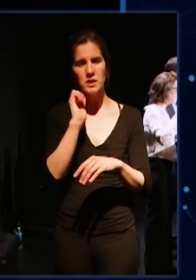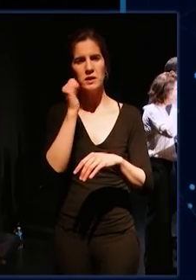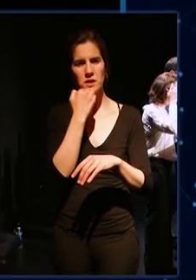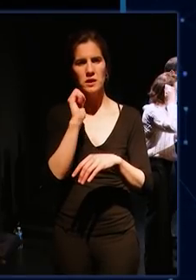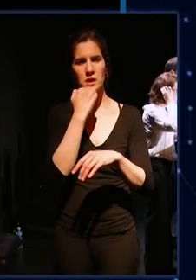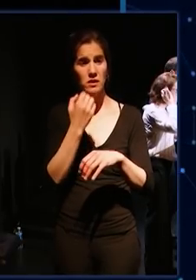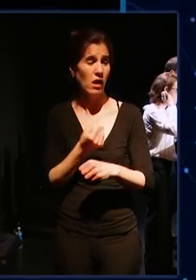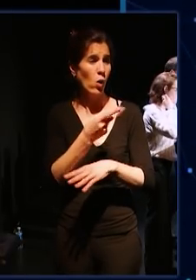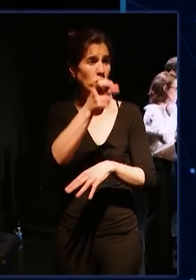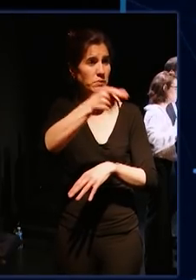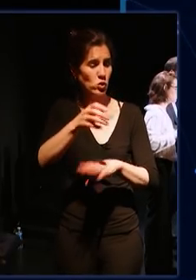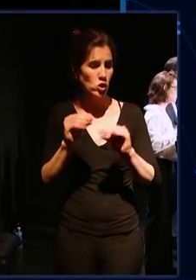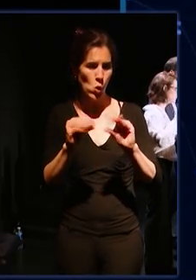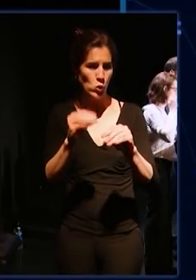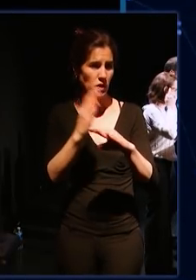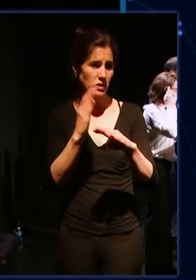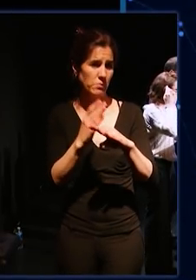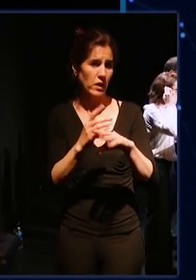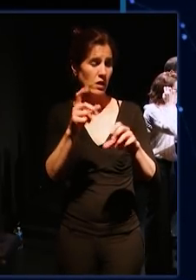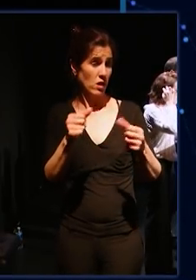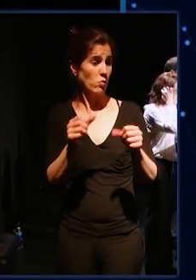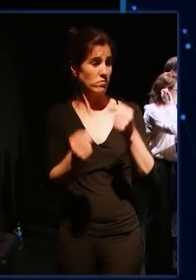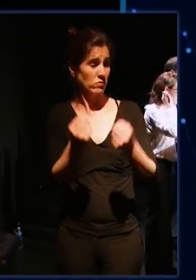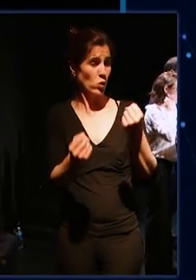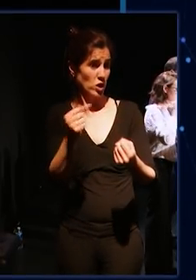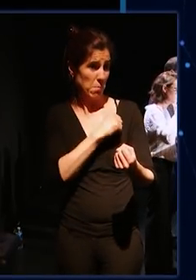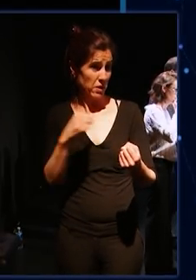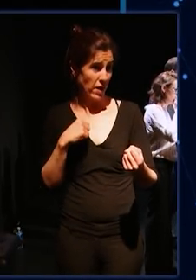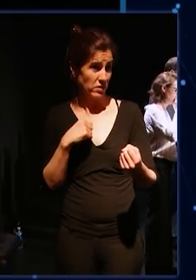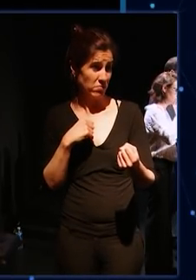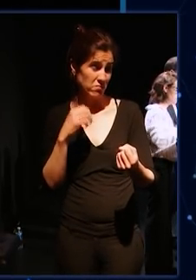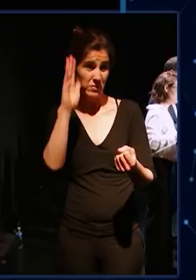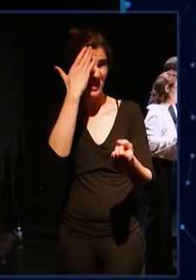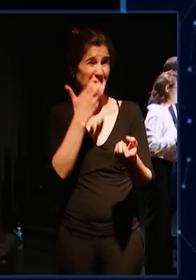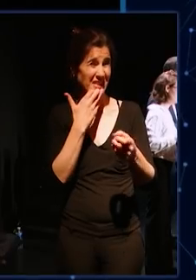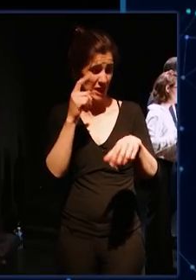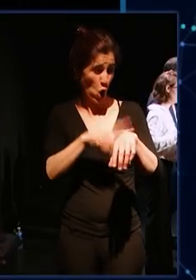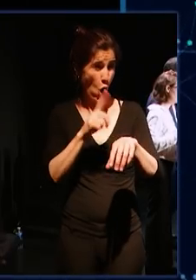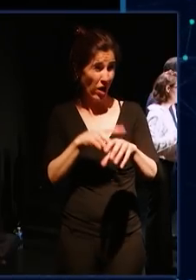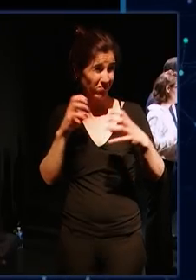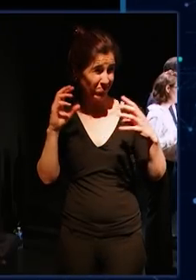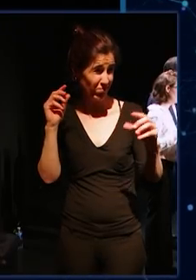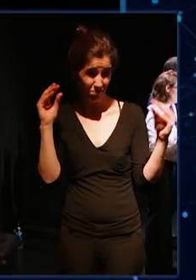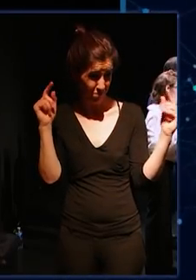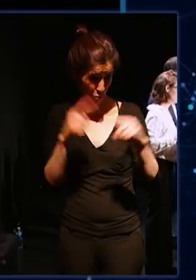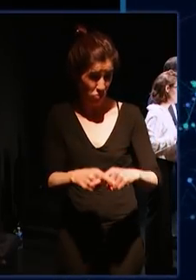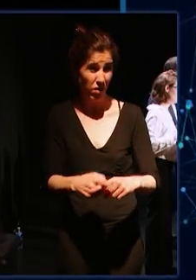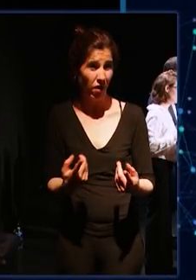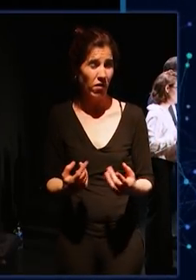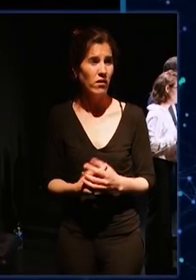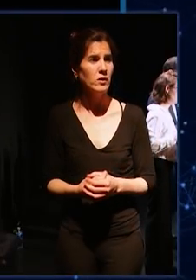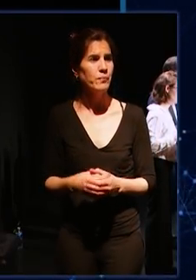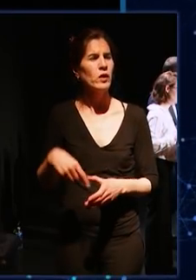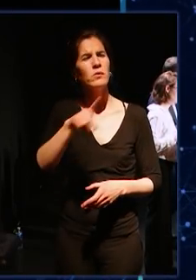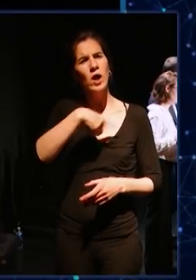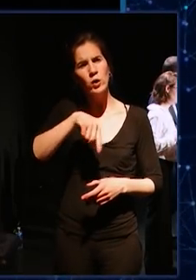accedir o per anar als seus llocs de treball fora del municipi i especialment si ho fan en hores punta. Però a nosaltres ens